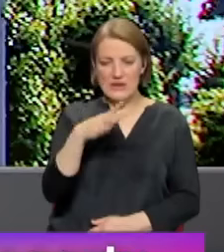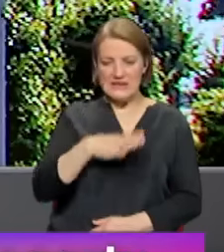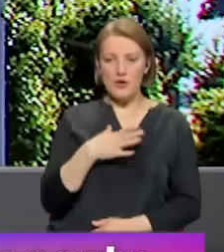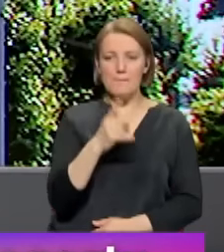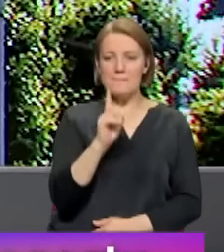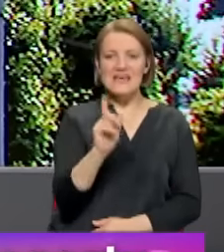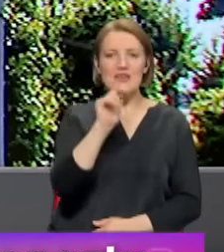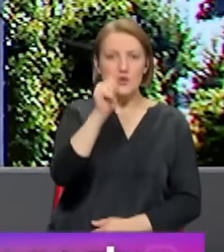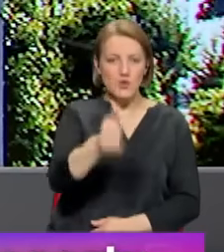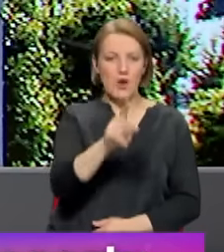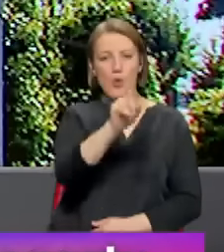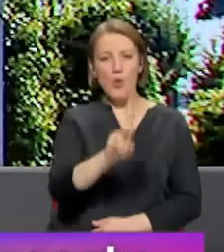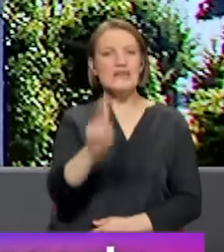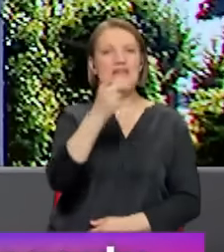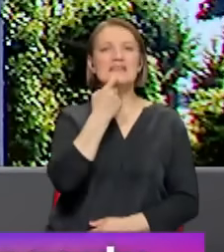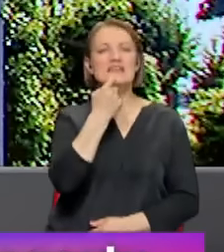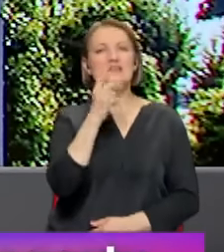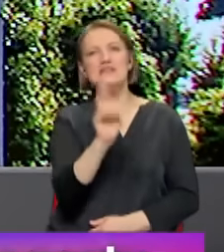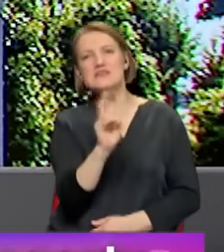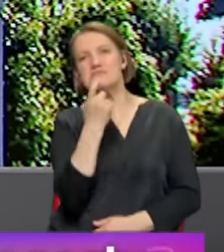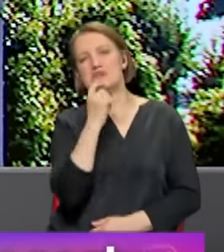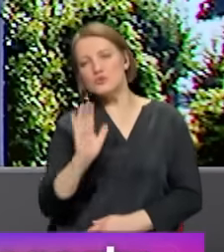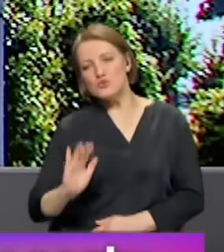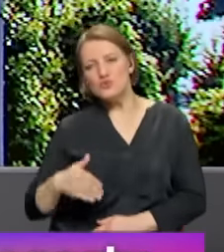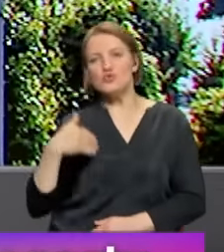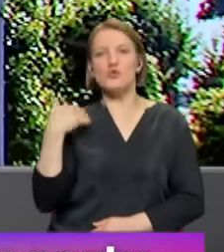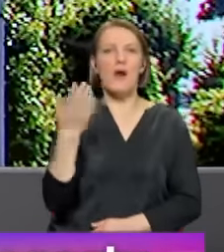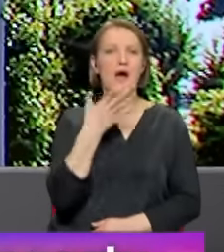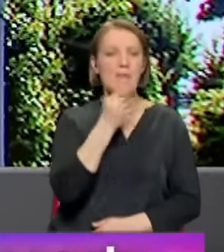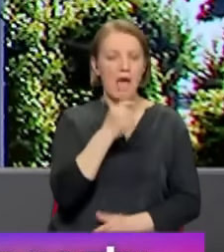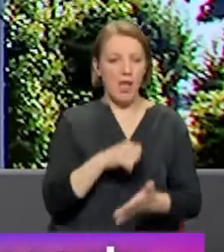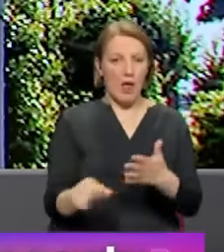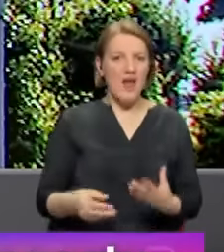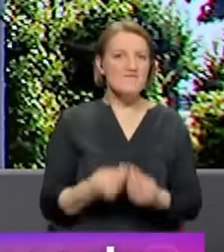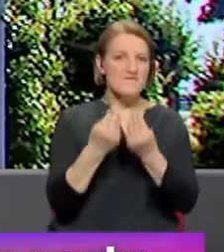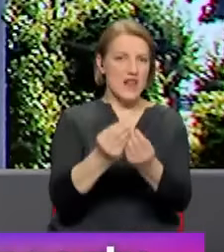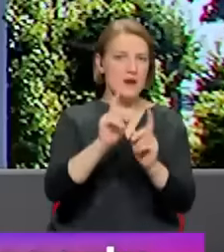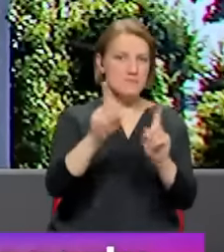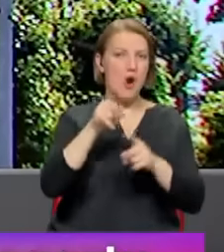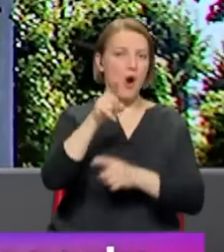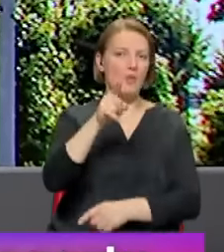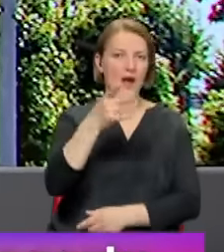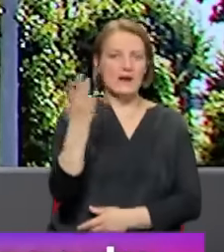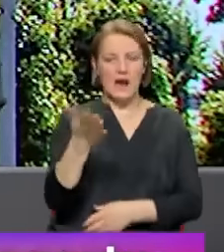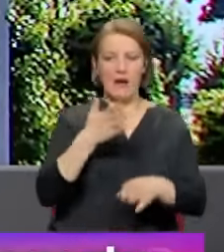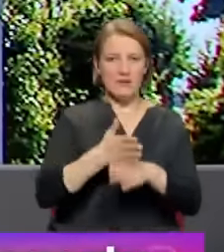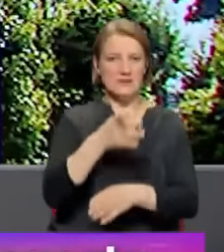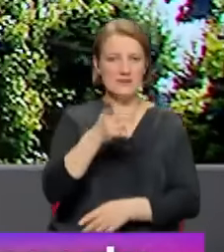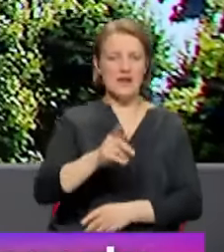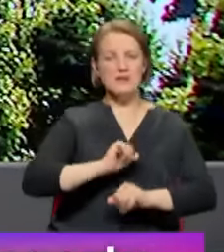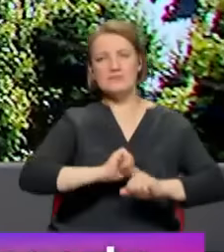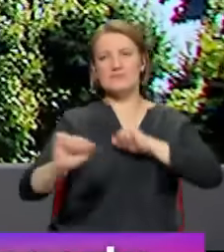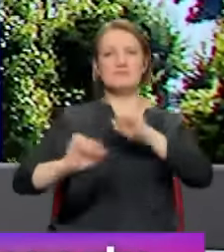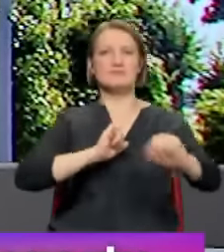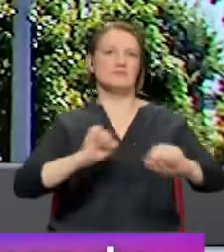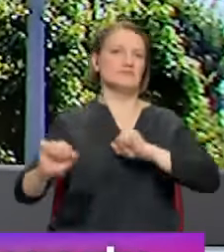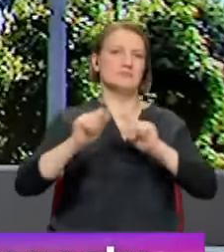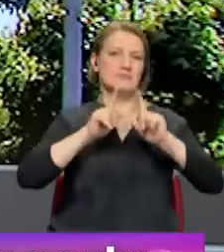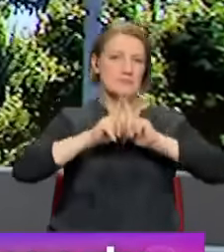Bir günle 17 yıl, 20 yıl sonraya emeklilik tarihi verilir mi diye onlar da aslında isyan